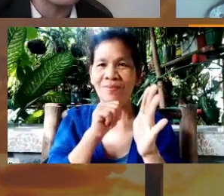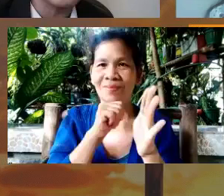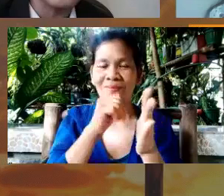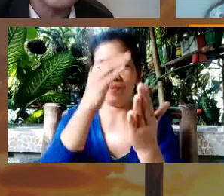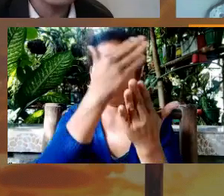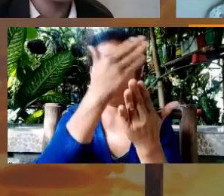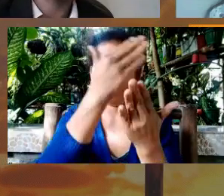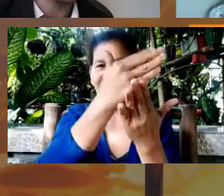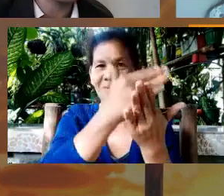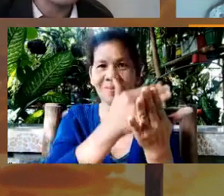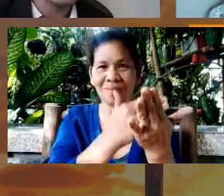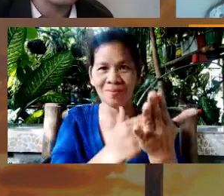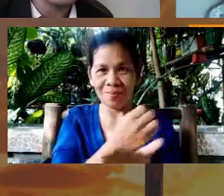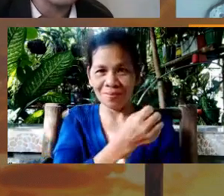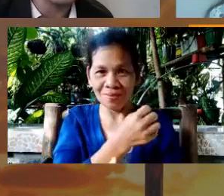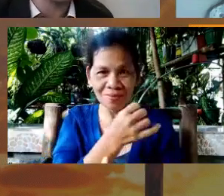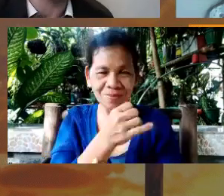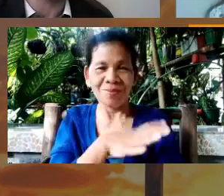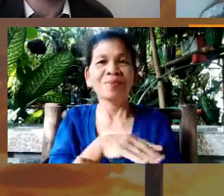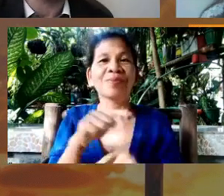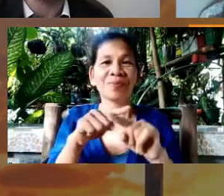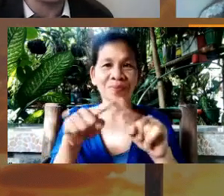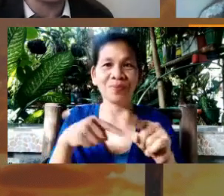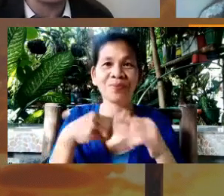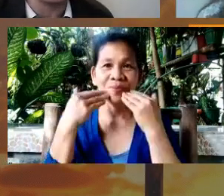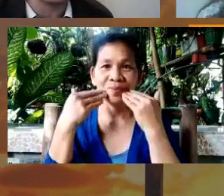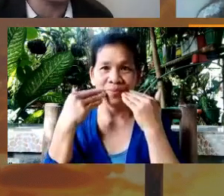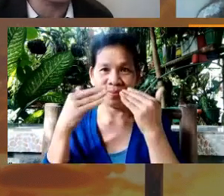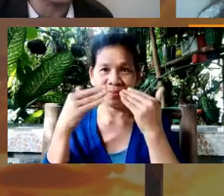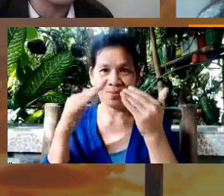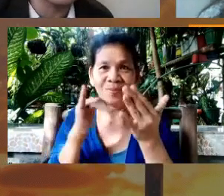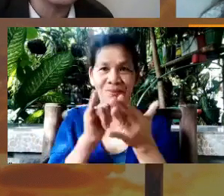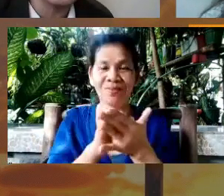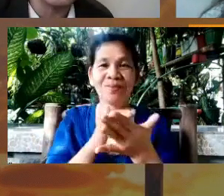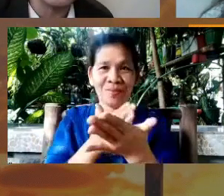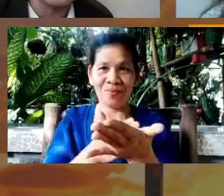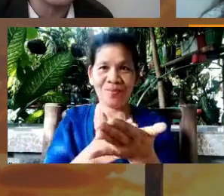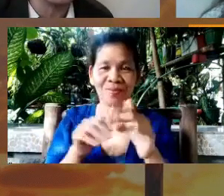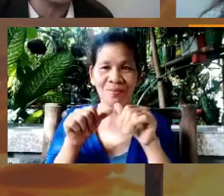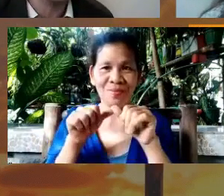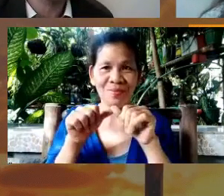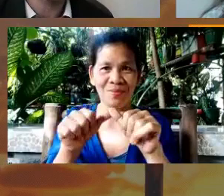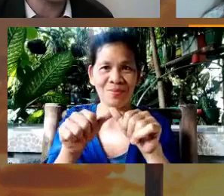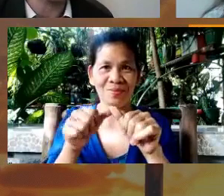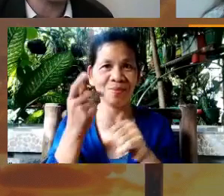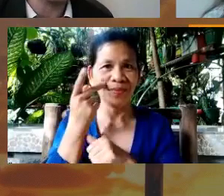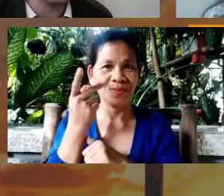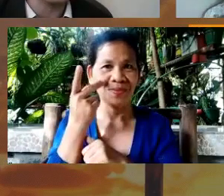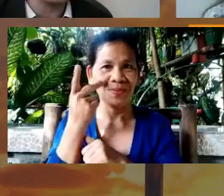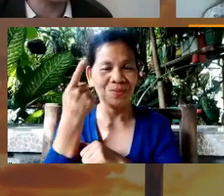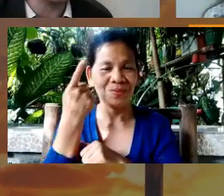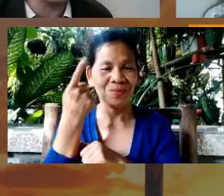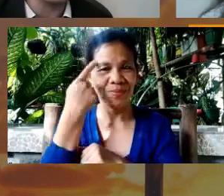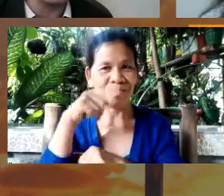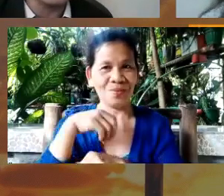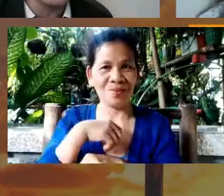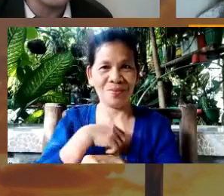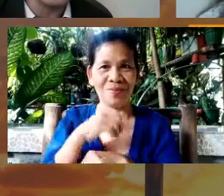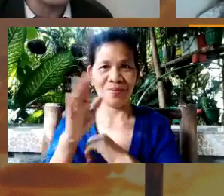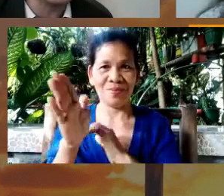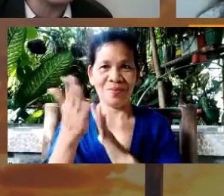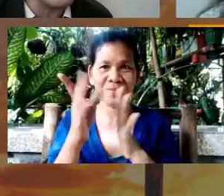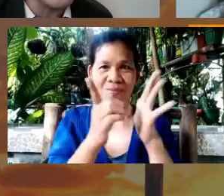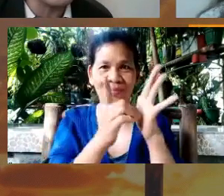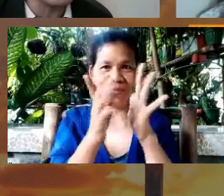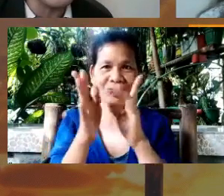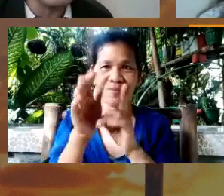pangalan, pero papasalamat po kami na kayo po ay nariyan. Patuloy na sumusubaybay sa atin pong morning